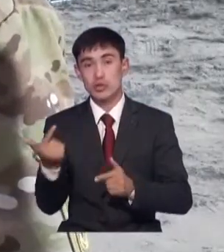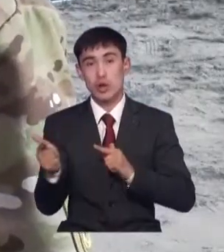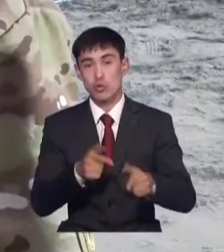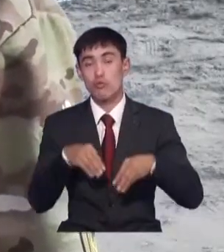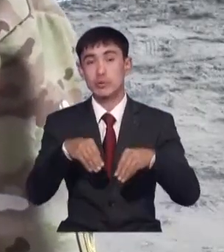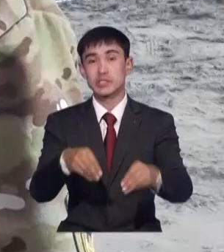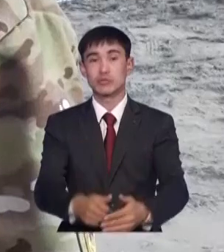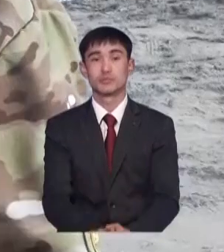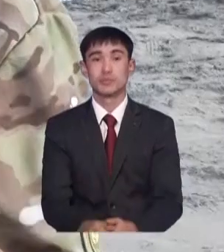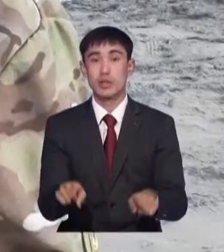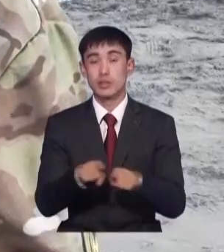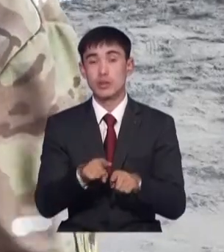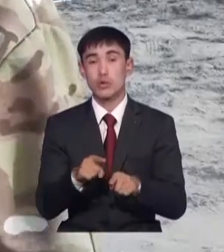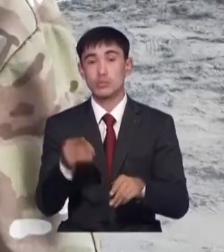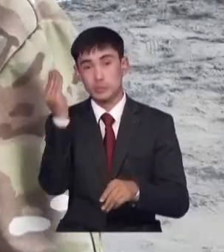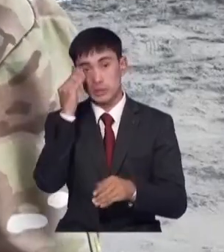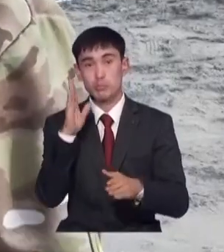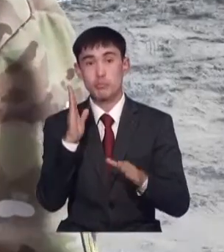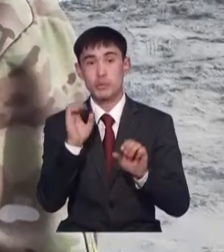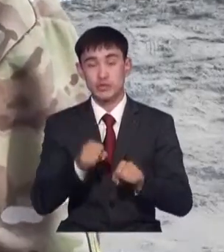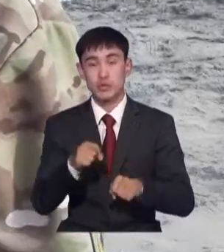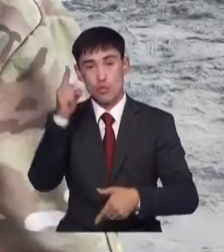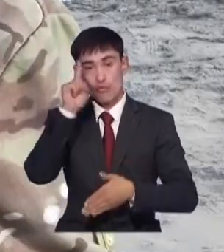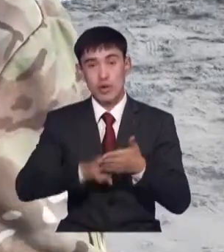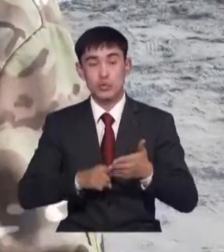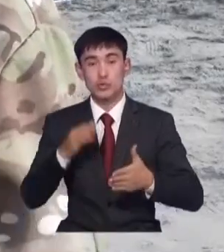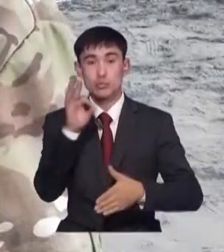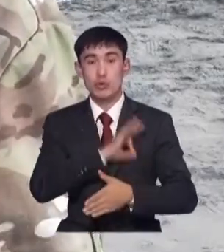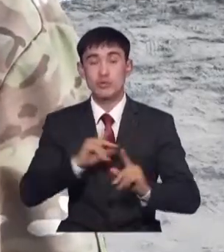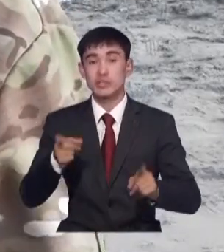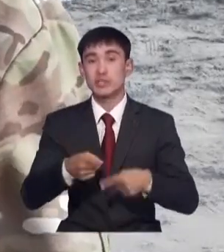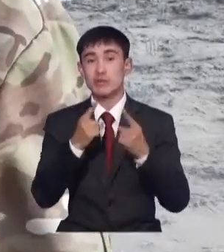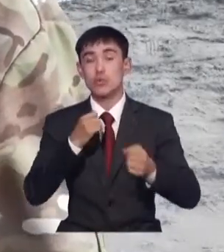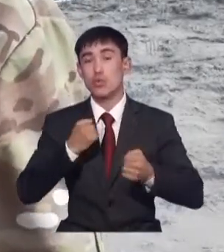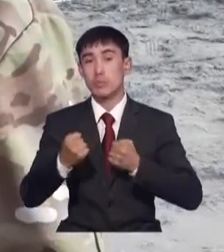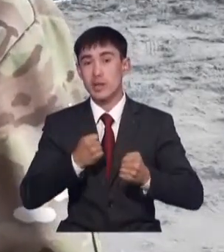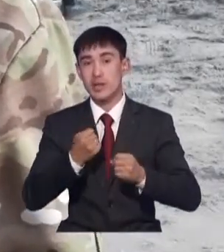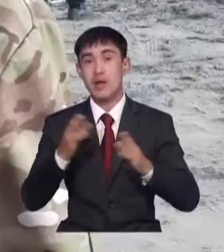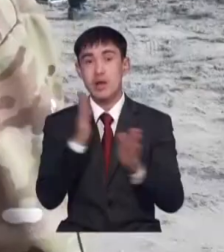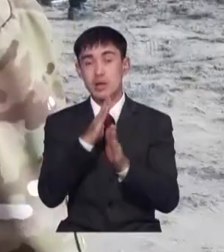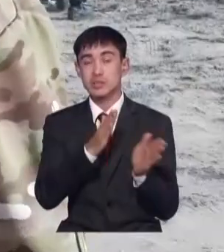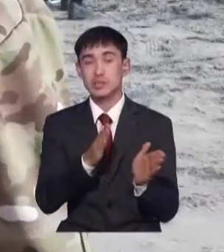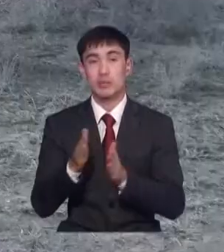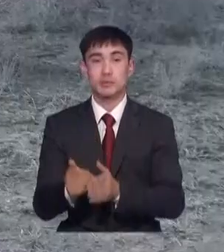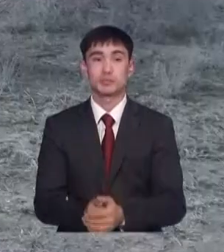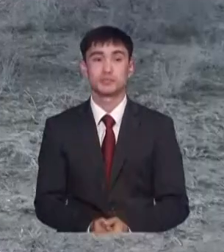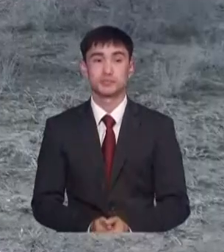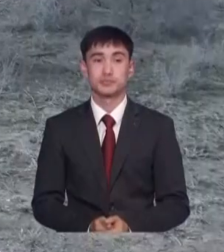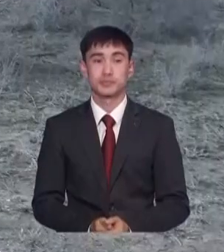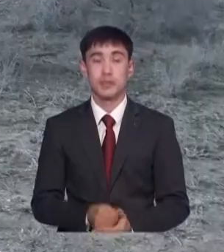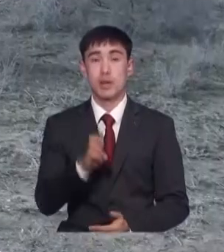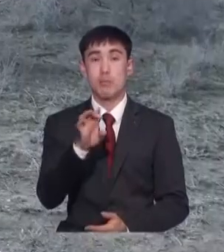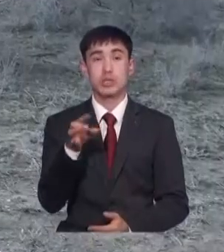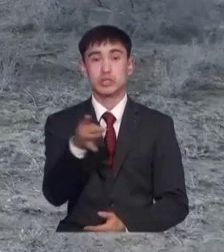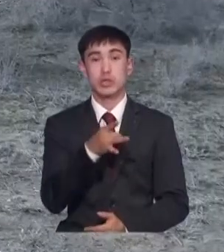готовы к посеву. Такой подход позволяет уверенно использовать их для восстановления и укрепления экосистемы.